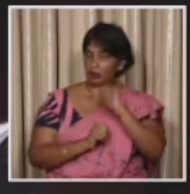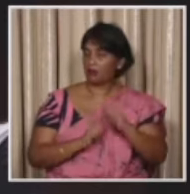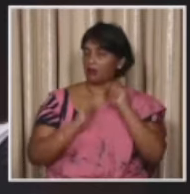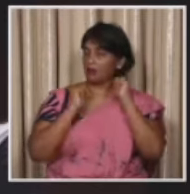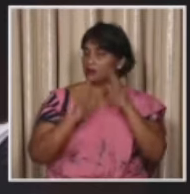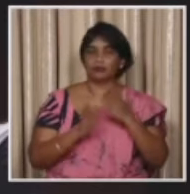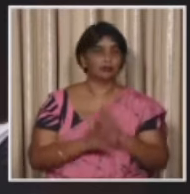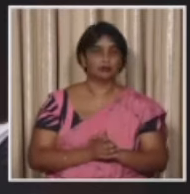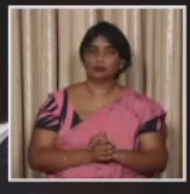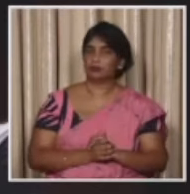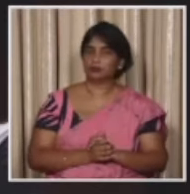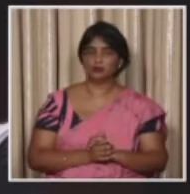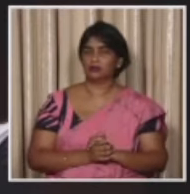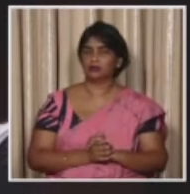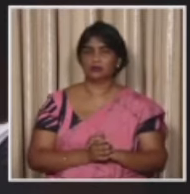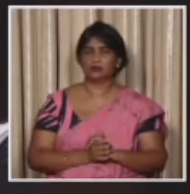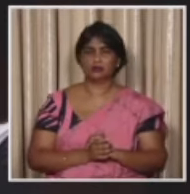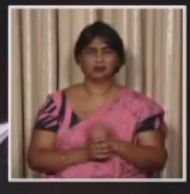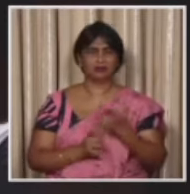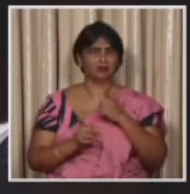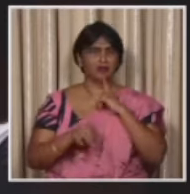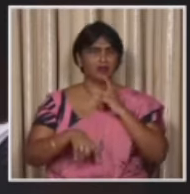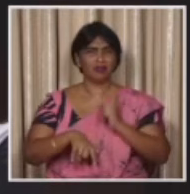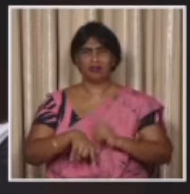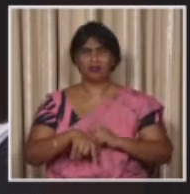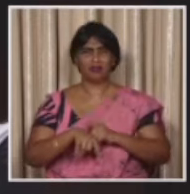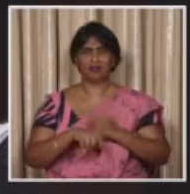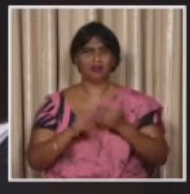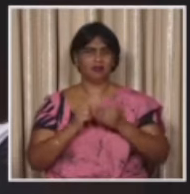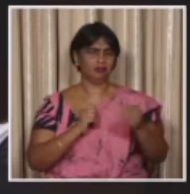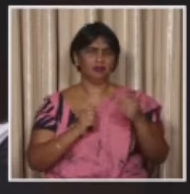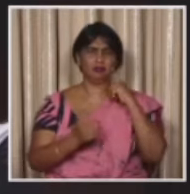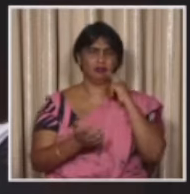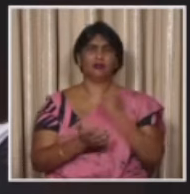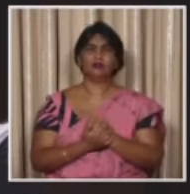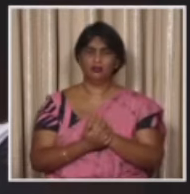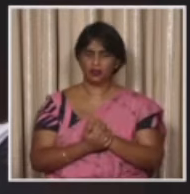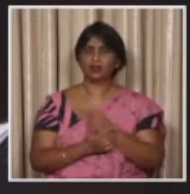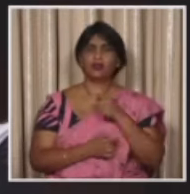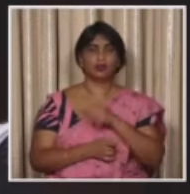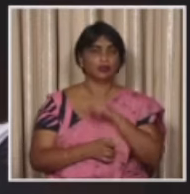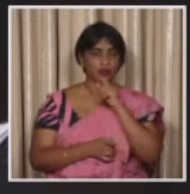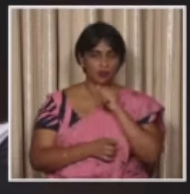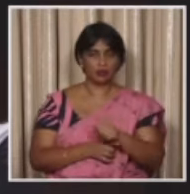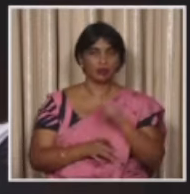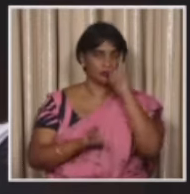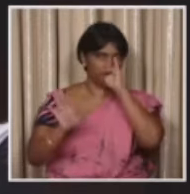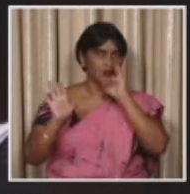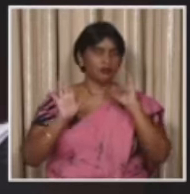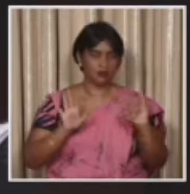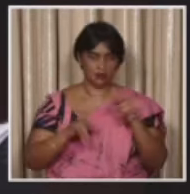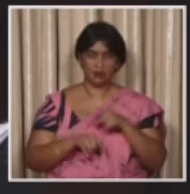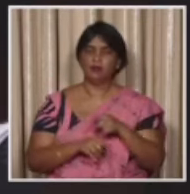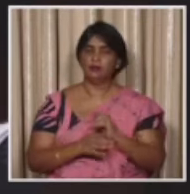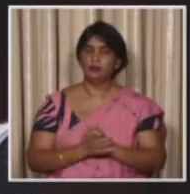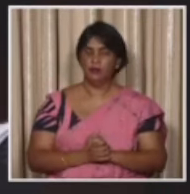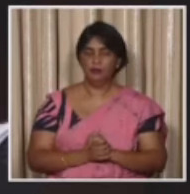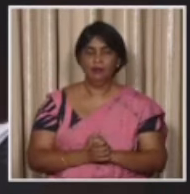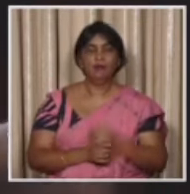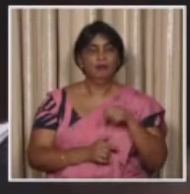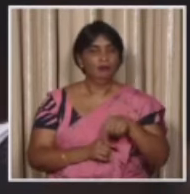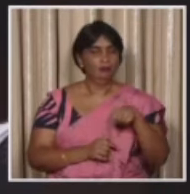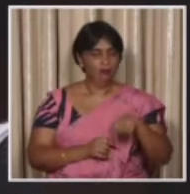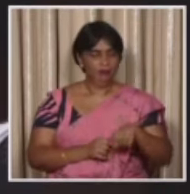නැහැ. ඒක හරිම ඉරෂනල් ටයිම් ලයින් එකක්. ඇත්ත වශයෙන් මේක තිබුණේ 6 months, මාස 6. ඒක